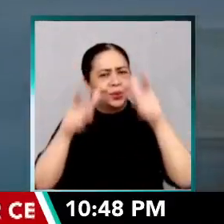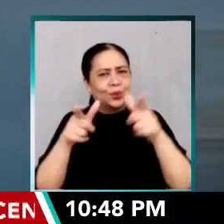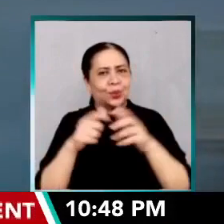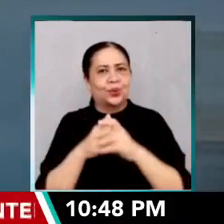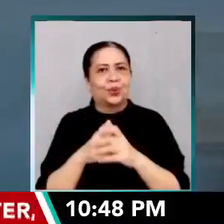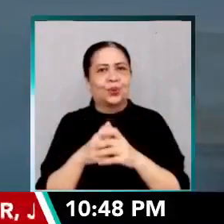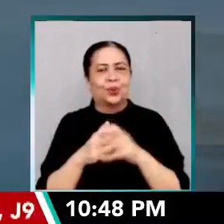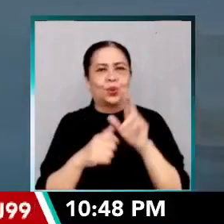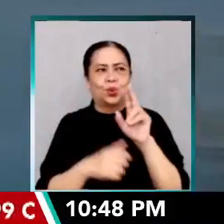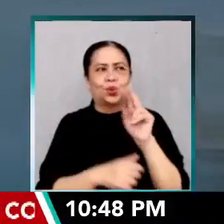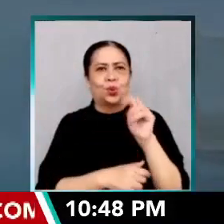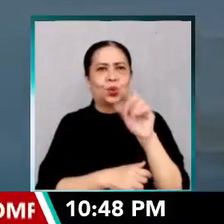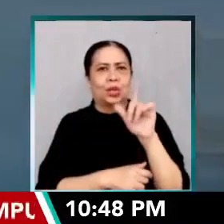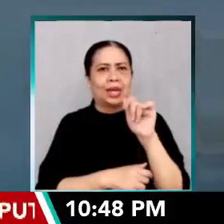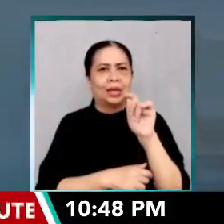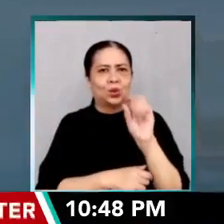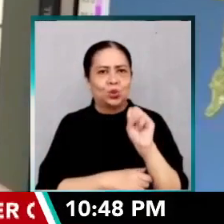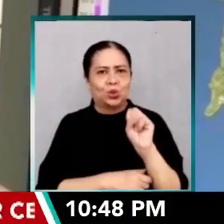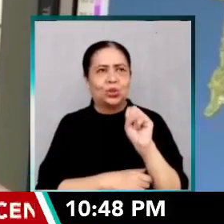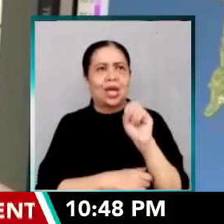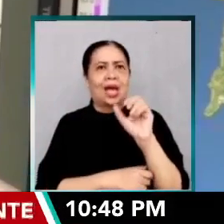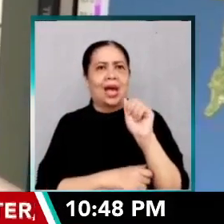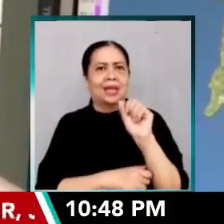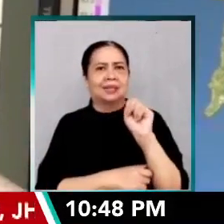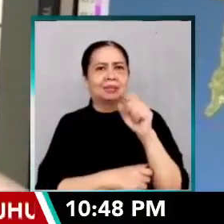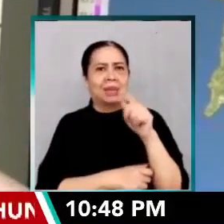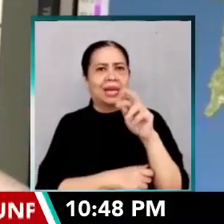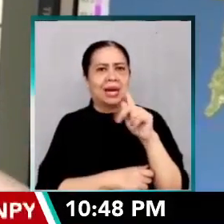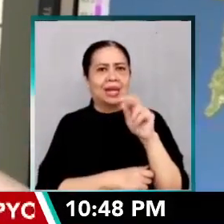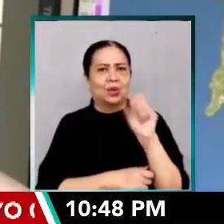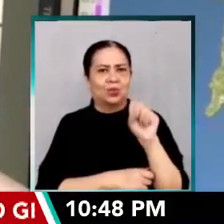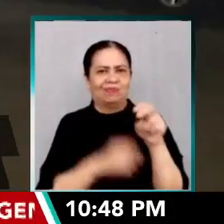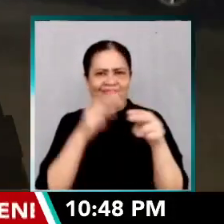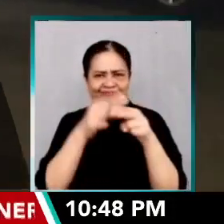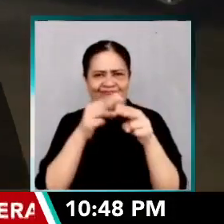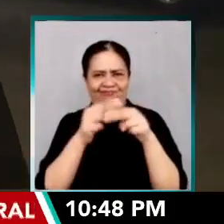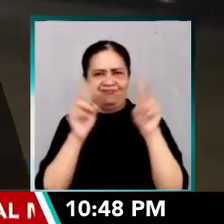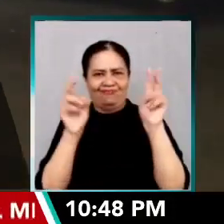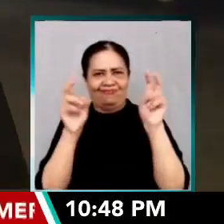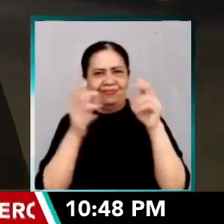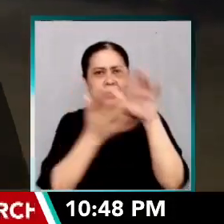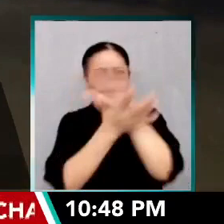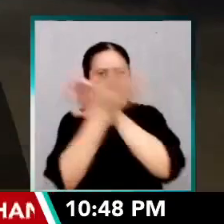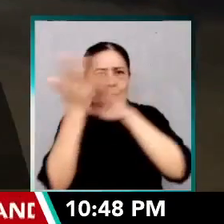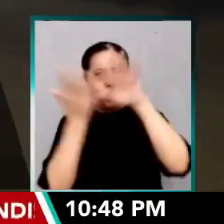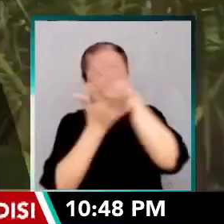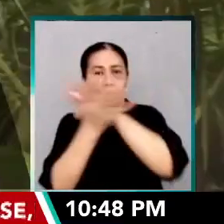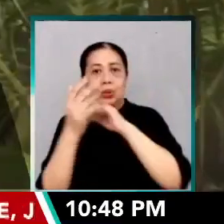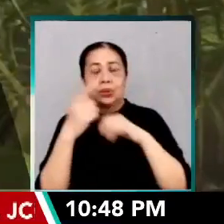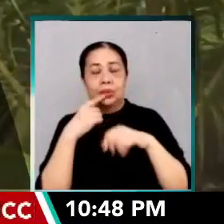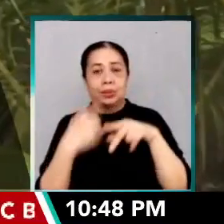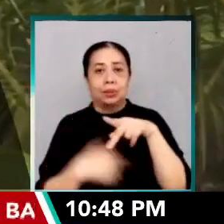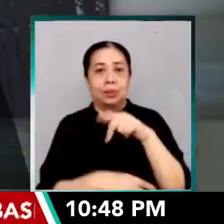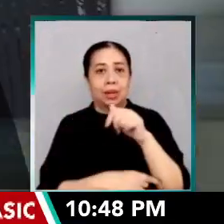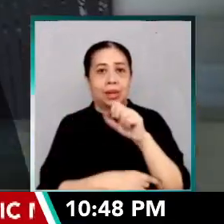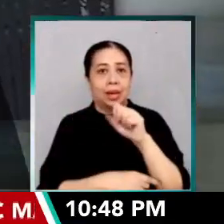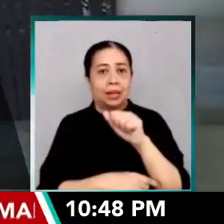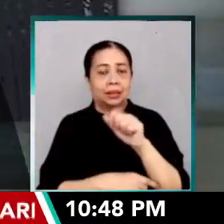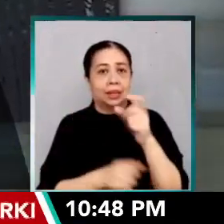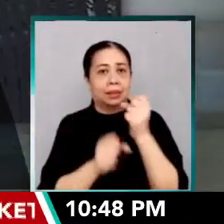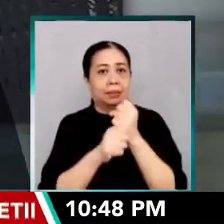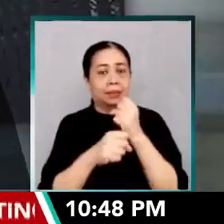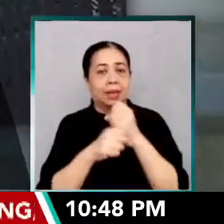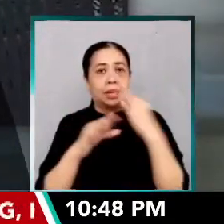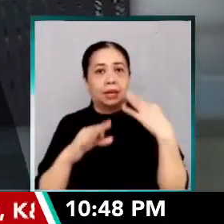Undulatus asperatus, kung tawagin ang ganyang klase ng ulap. Ayon sa PAGASA, nabubuo ito kung may